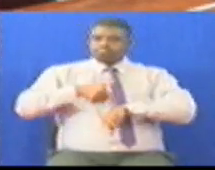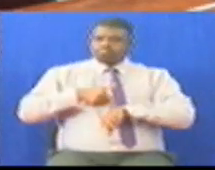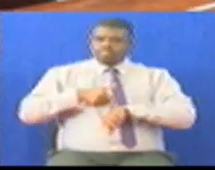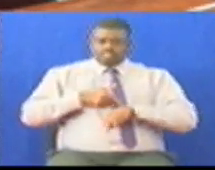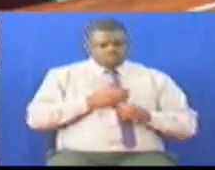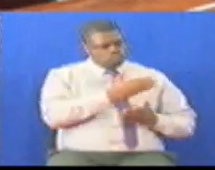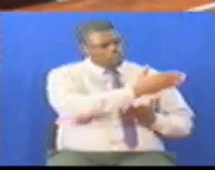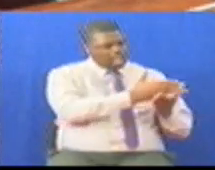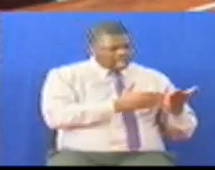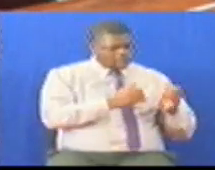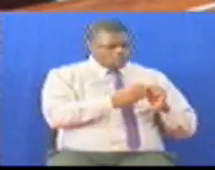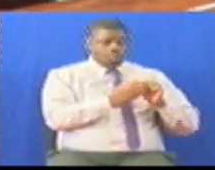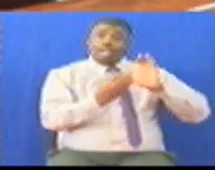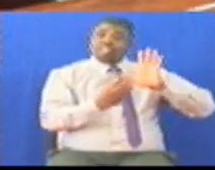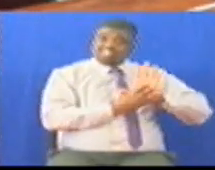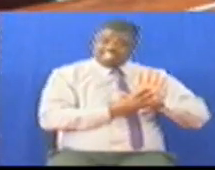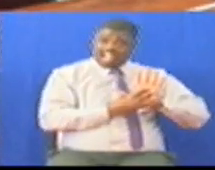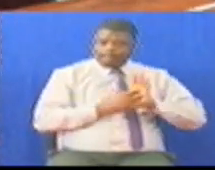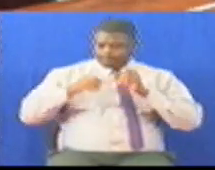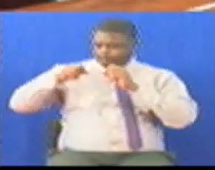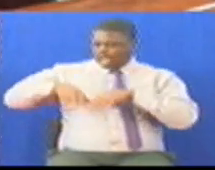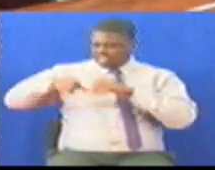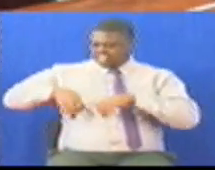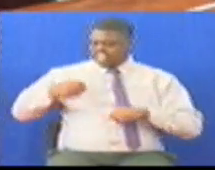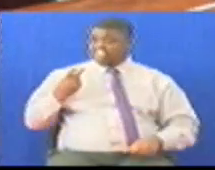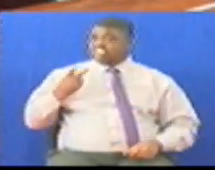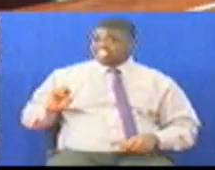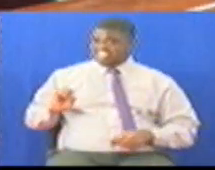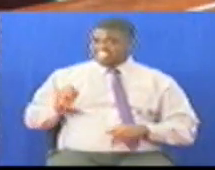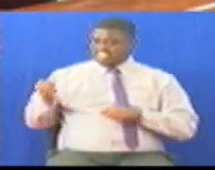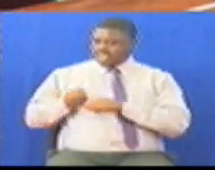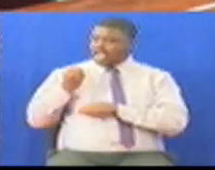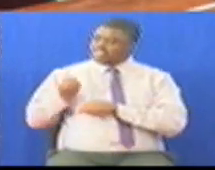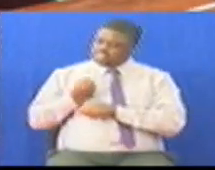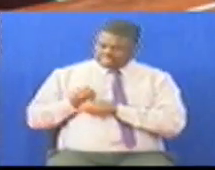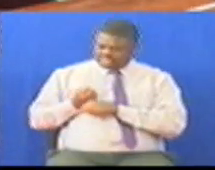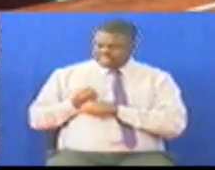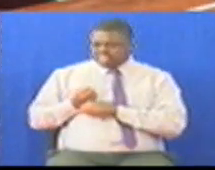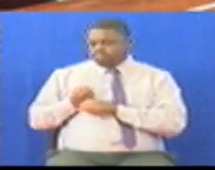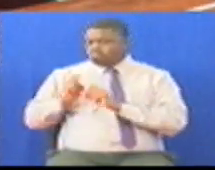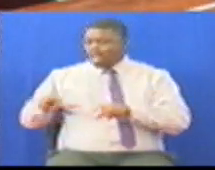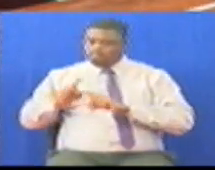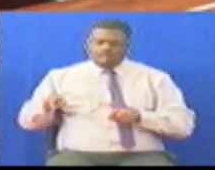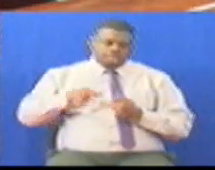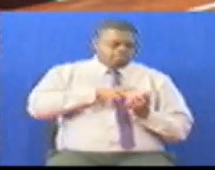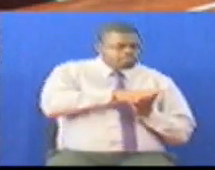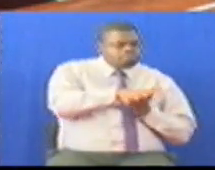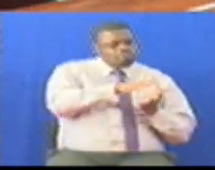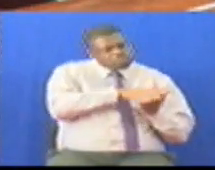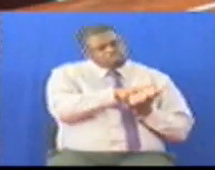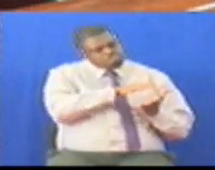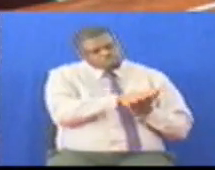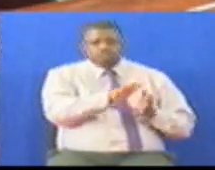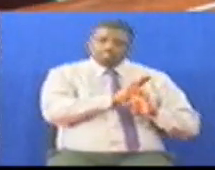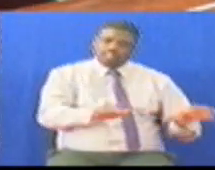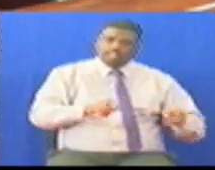Julai 19 hadi Machi 20. Kazi zilizofanyika tumezieleza, ikiwa namba moja pale